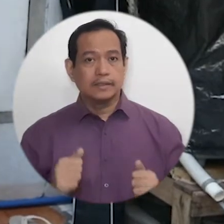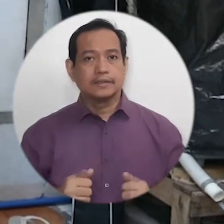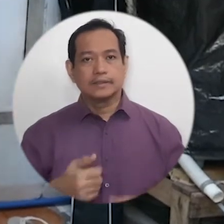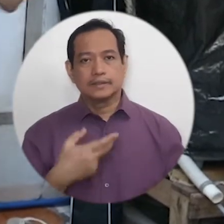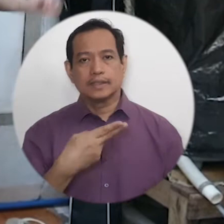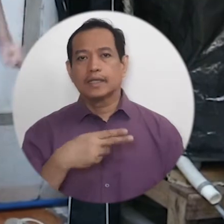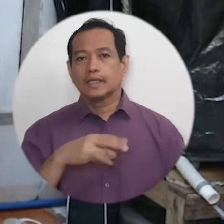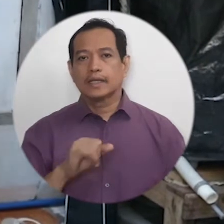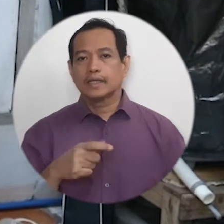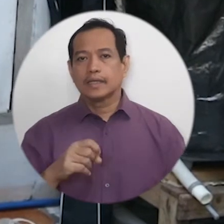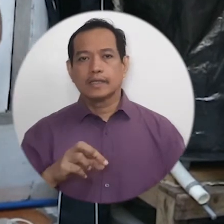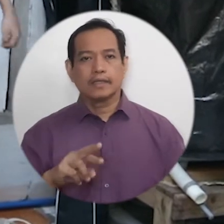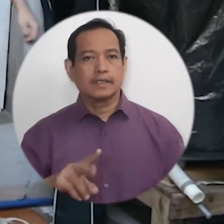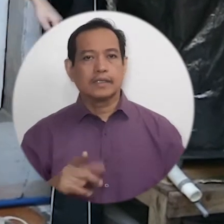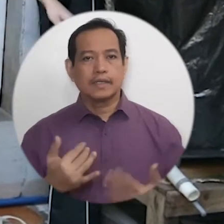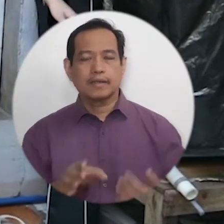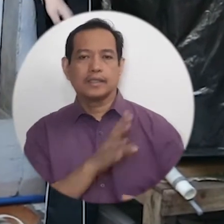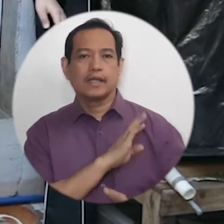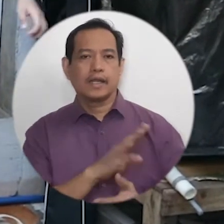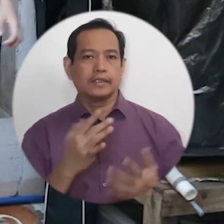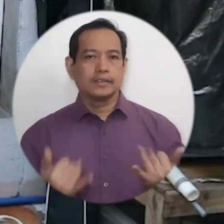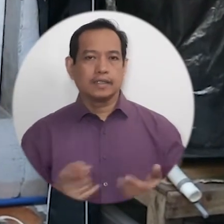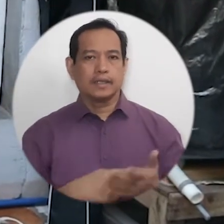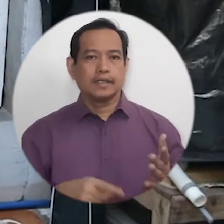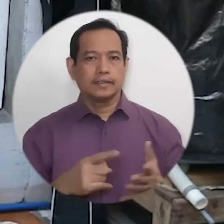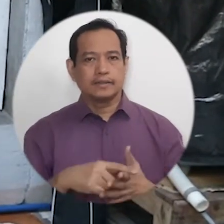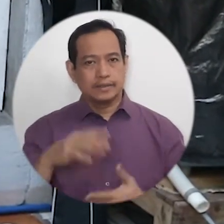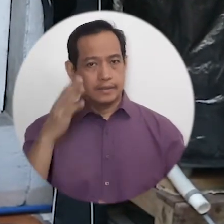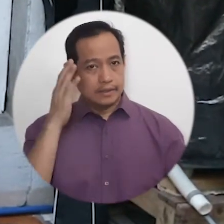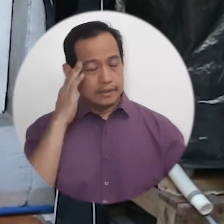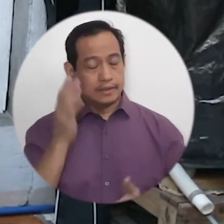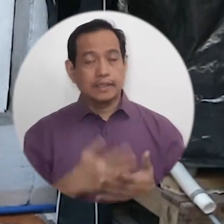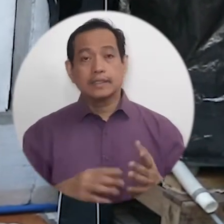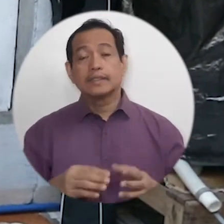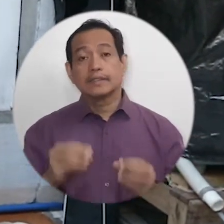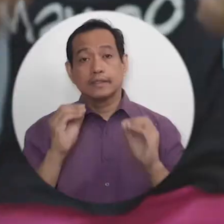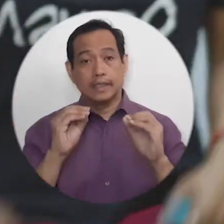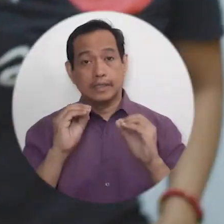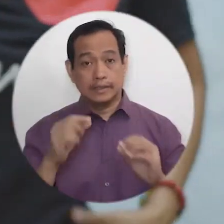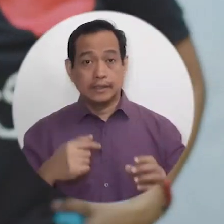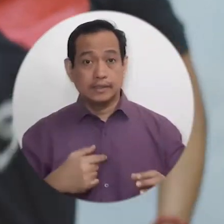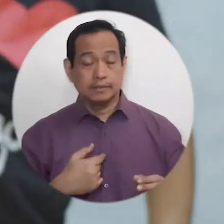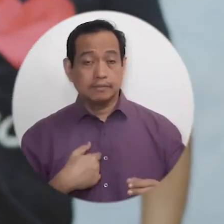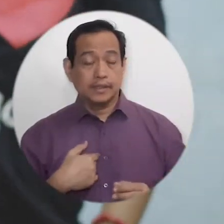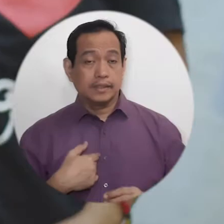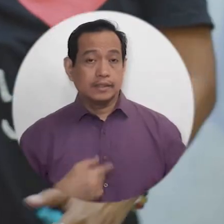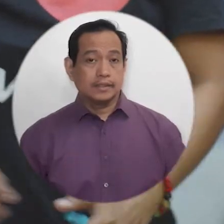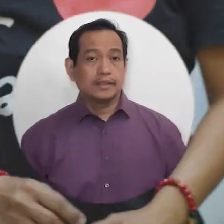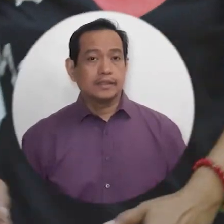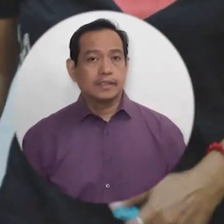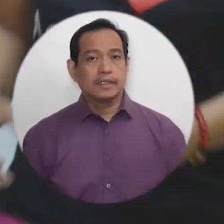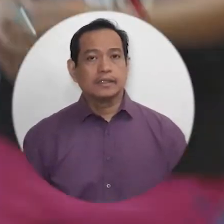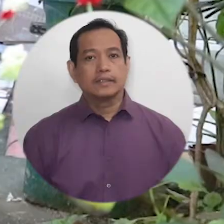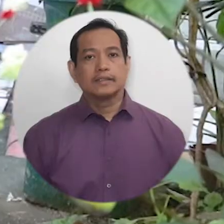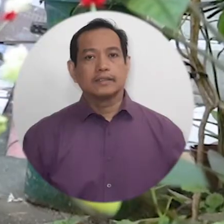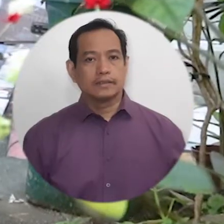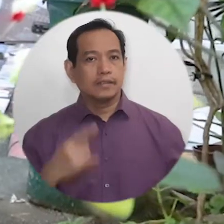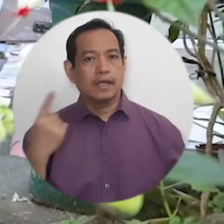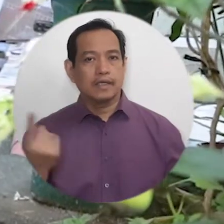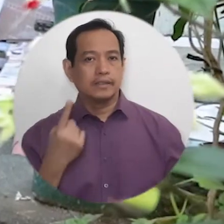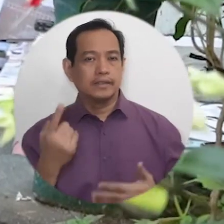hyper at saka brave na po at mas marunong pa sa akin. Siya na po yung nagtuturo sa akin. Kaya hindi po nawawala sa kanya yung